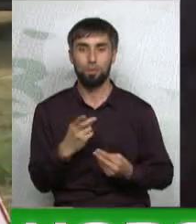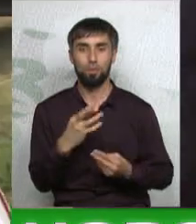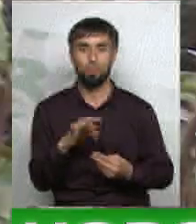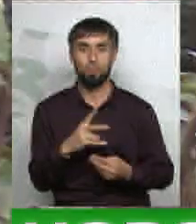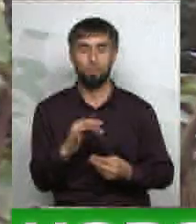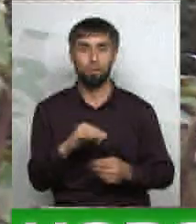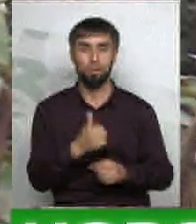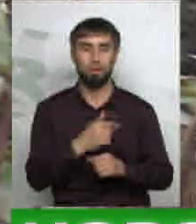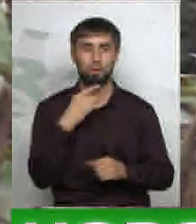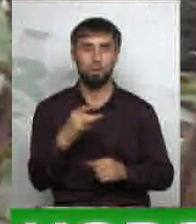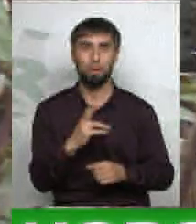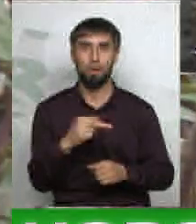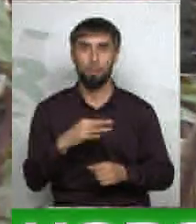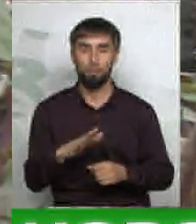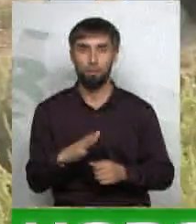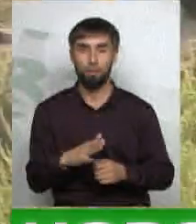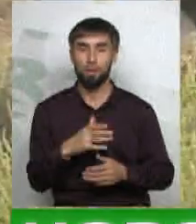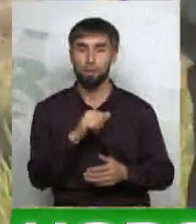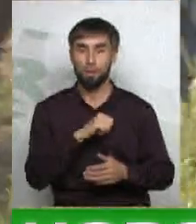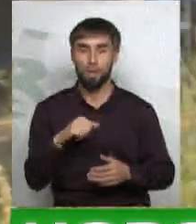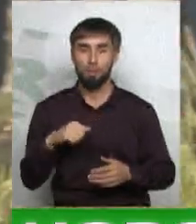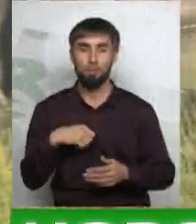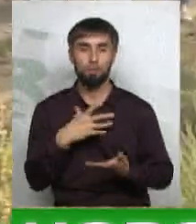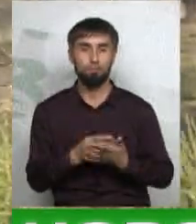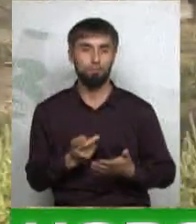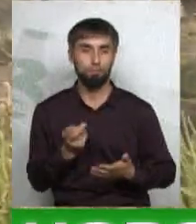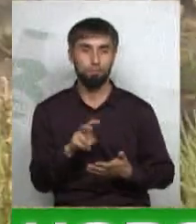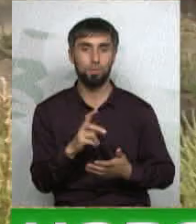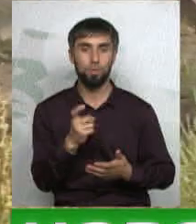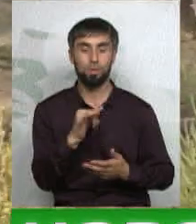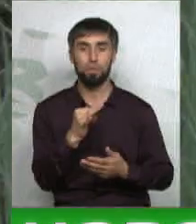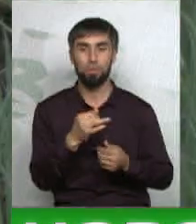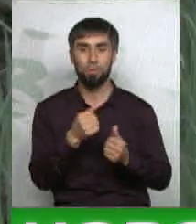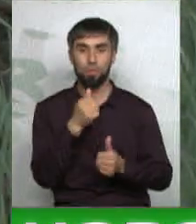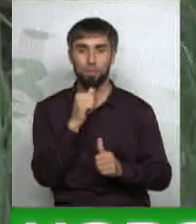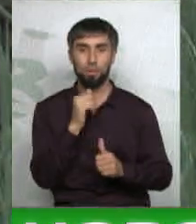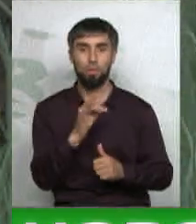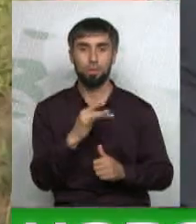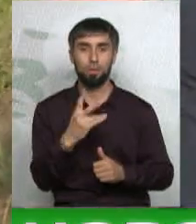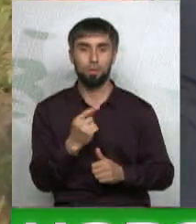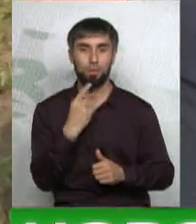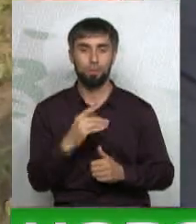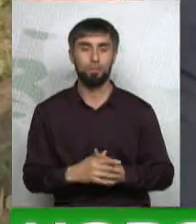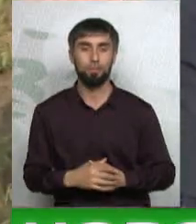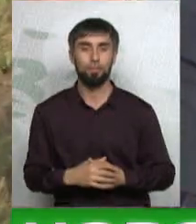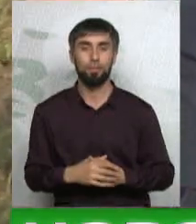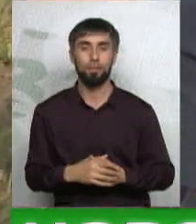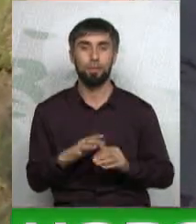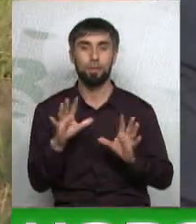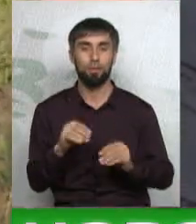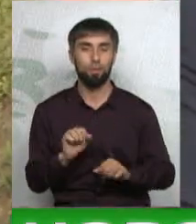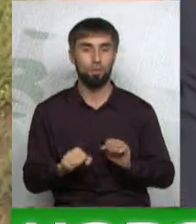набор. Глава республики Махмуд Али Калиматов лично побывал в хозяйстве и попробовал ингушские овощи на вкус. Все